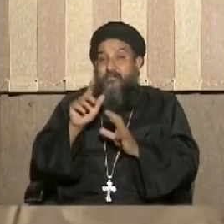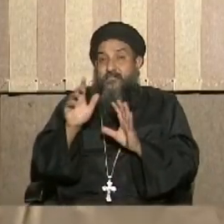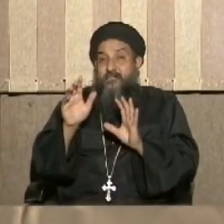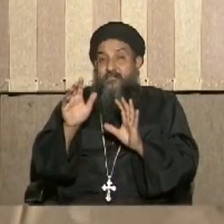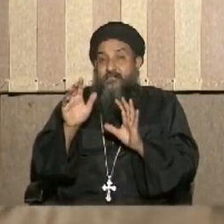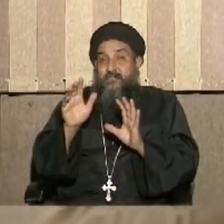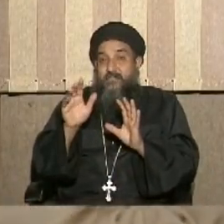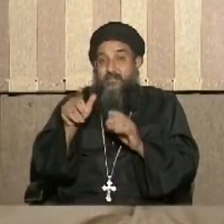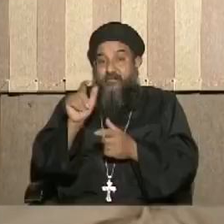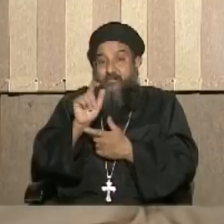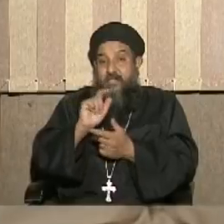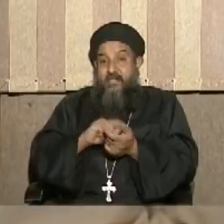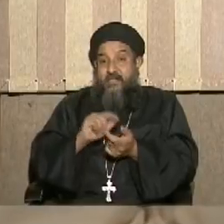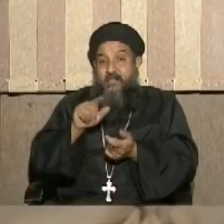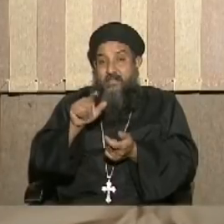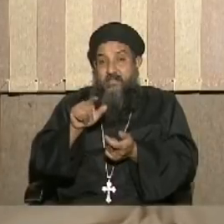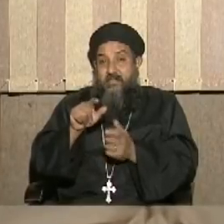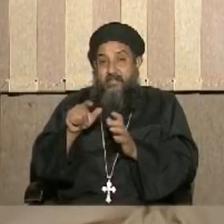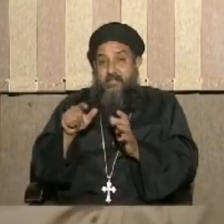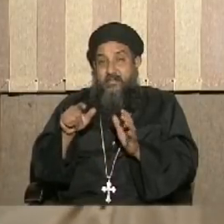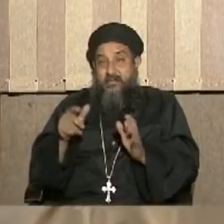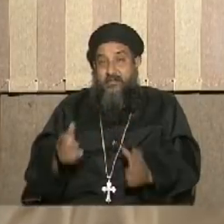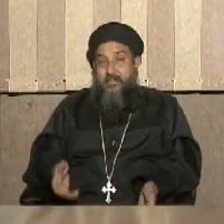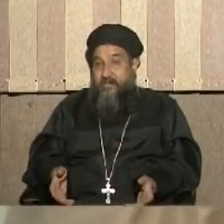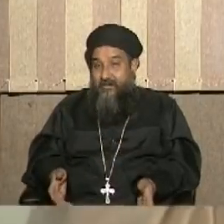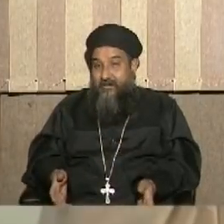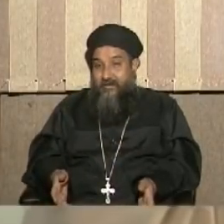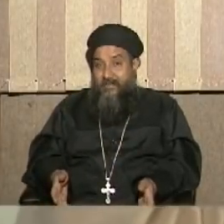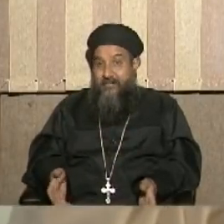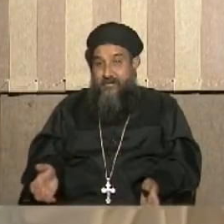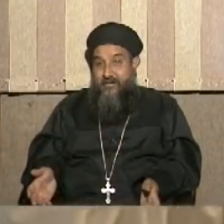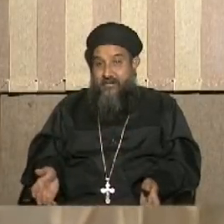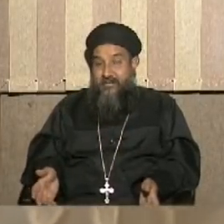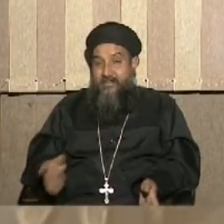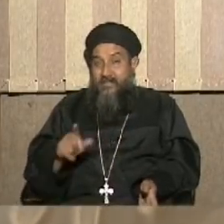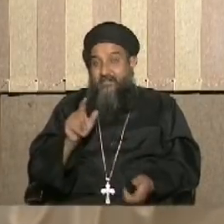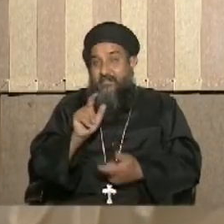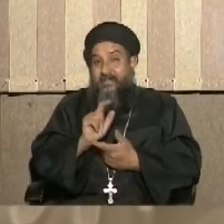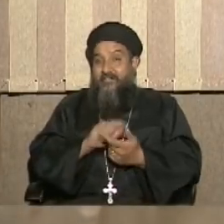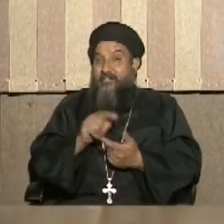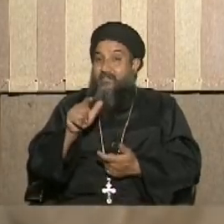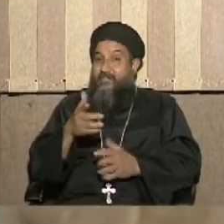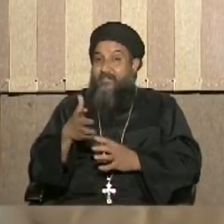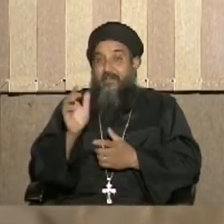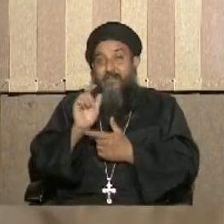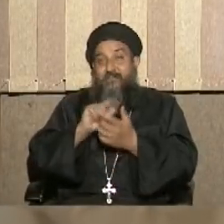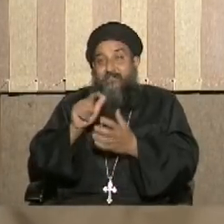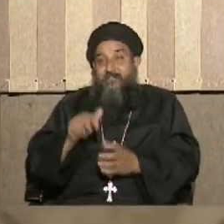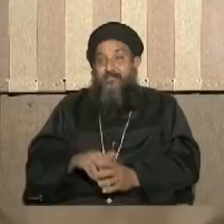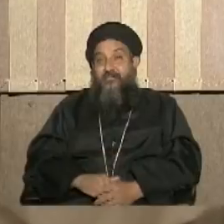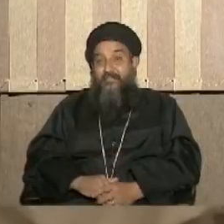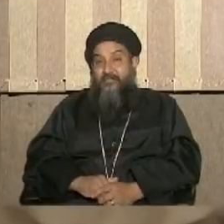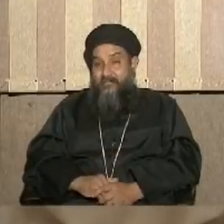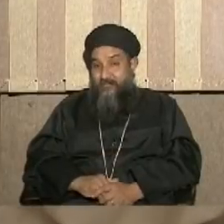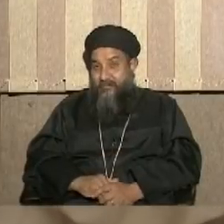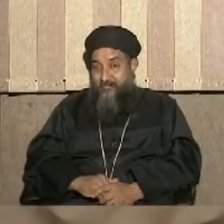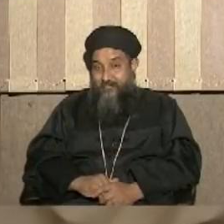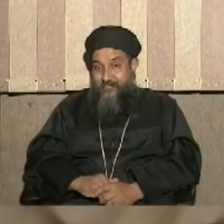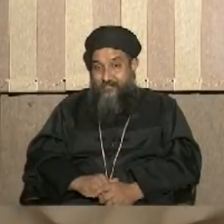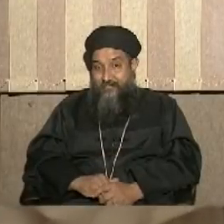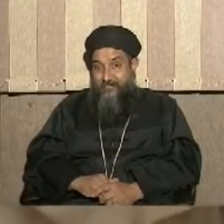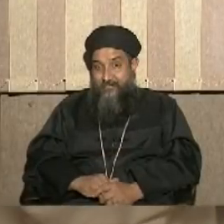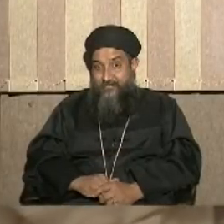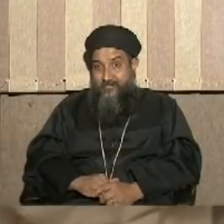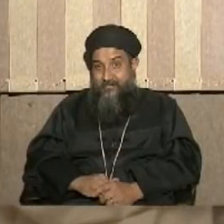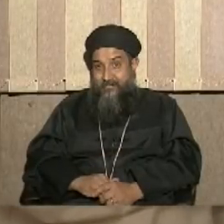انا. انت كمان ايمانك انه بمجرد ايدي ما تلمسك المسيح هيشفيك والمسيح في نعلك. يا ابويا يا